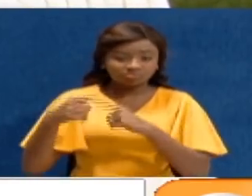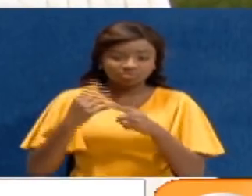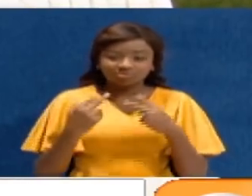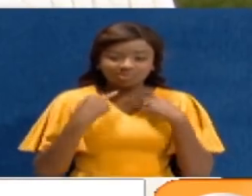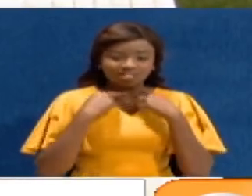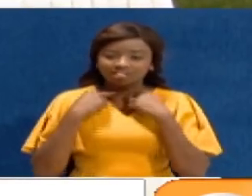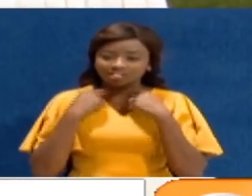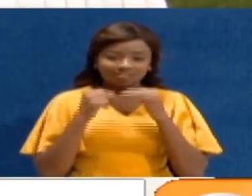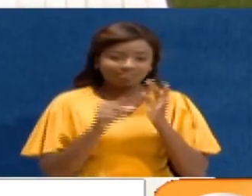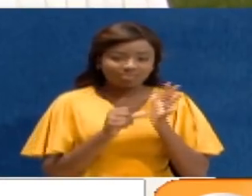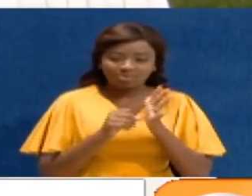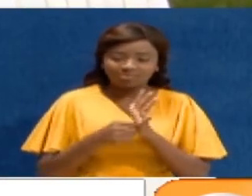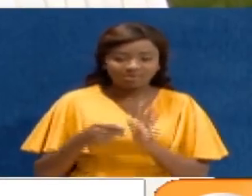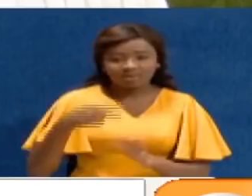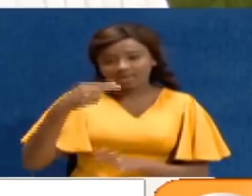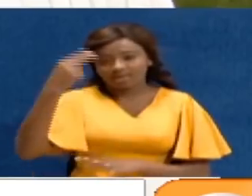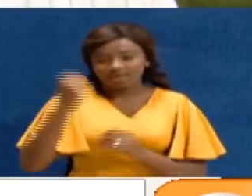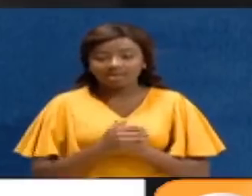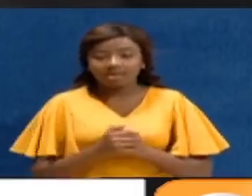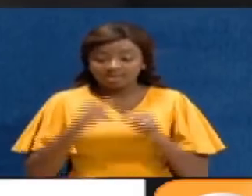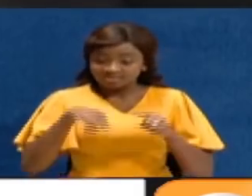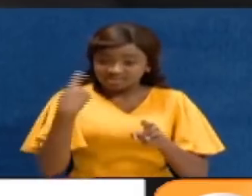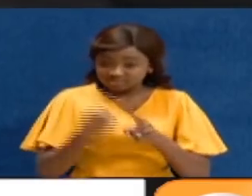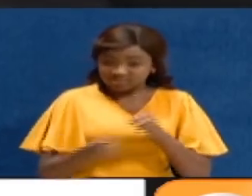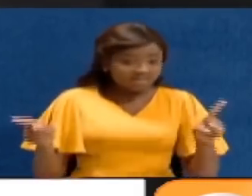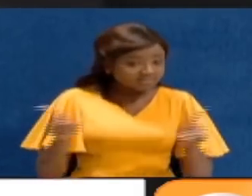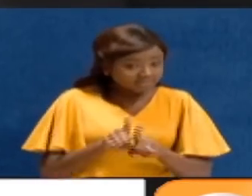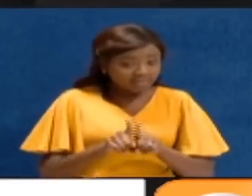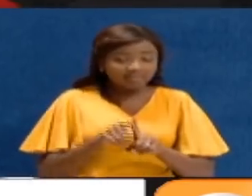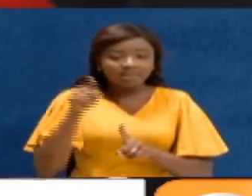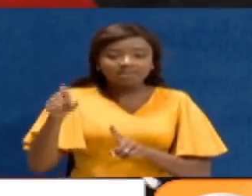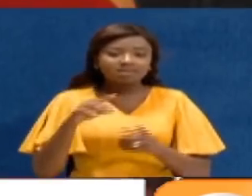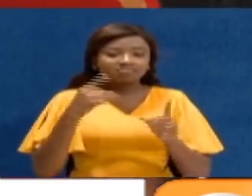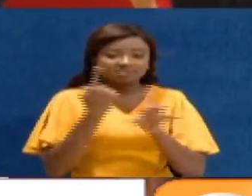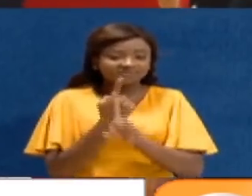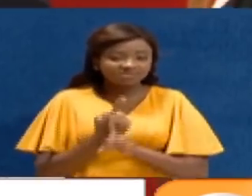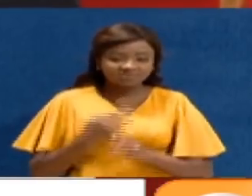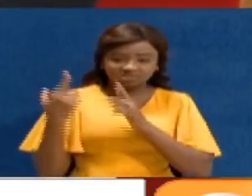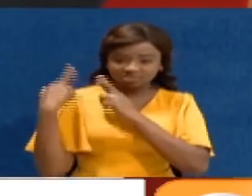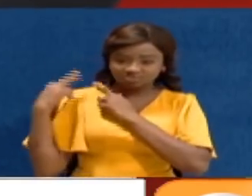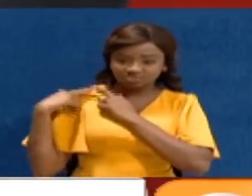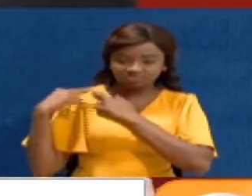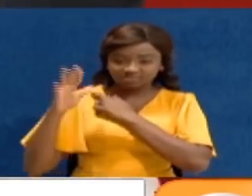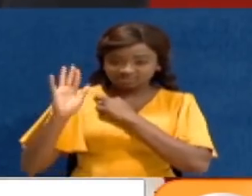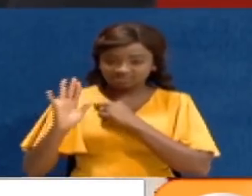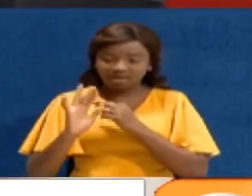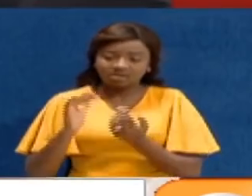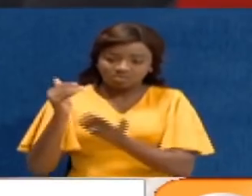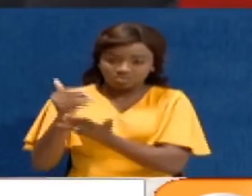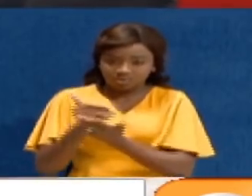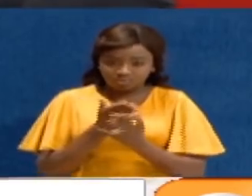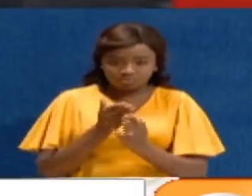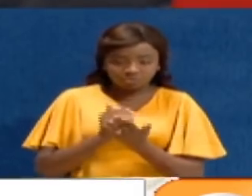kujipata pabaya siku za hivi karibuni. Ni mwaka huu tu ambapo alipokonywa baadhi ya majukumu yake ya uongozi